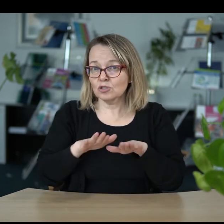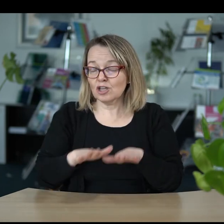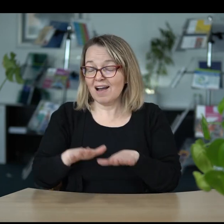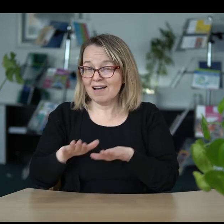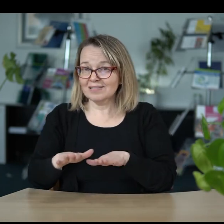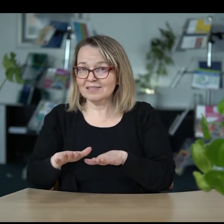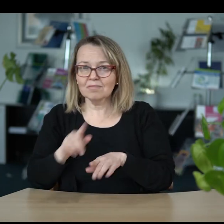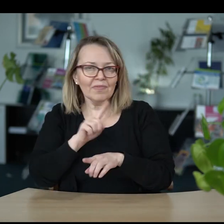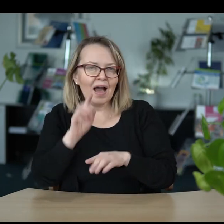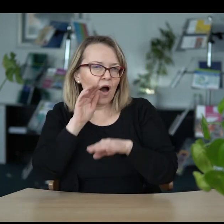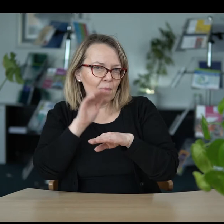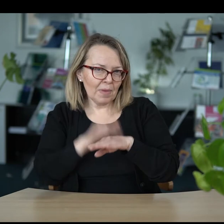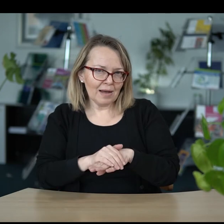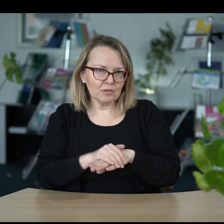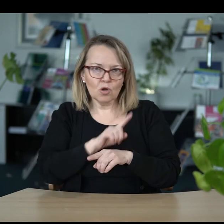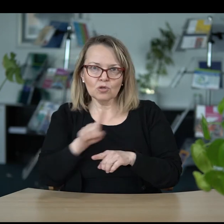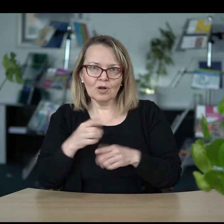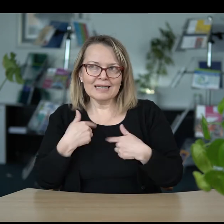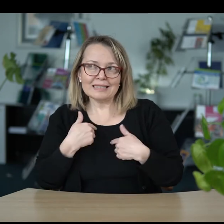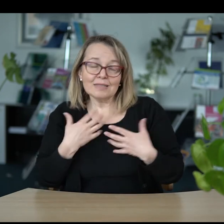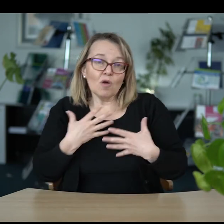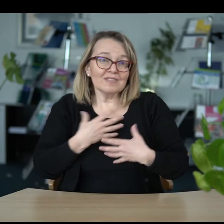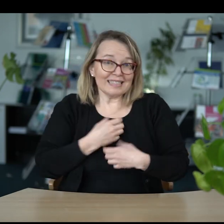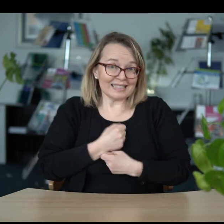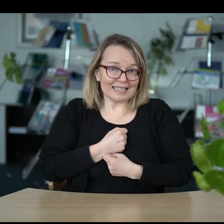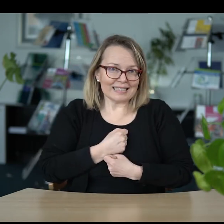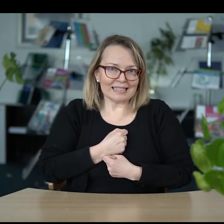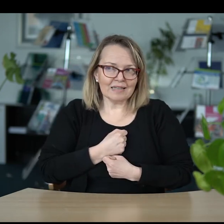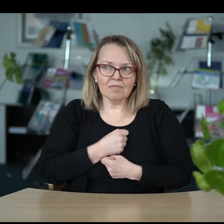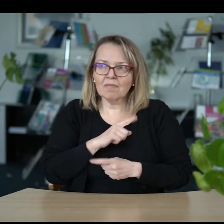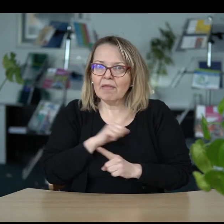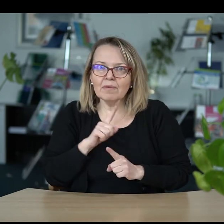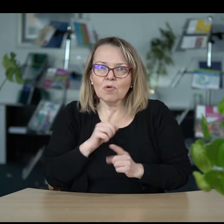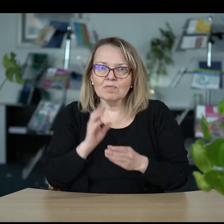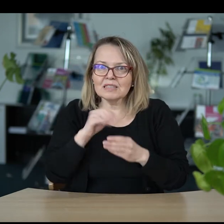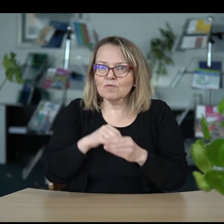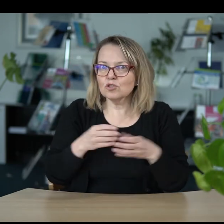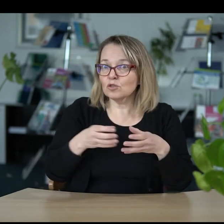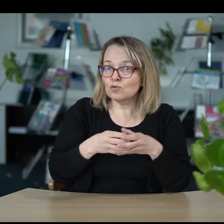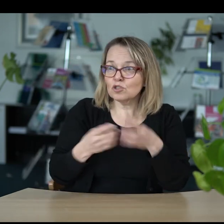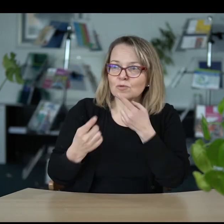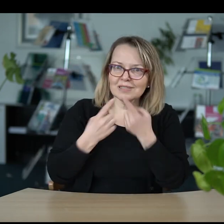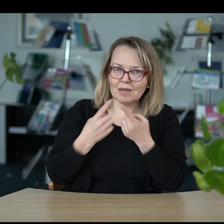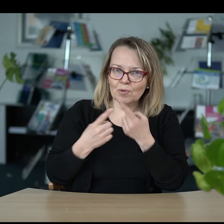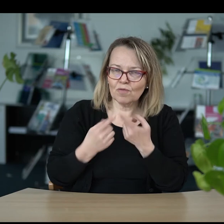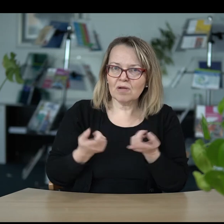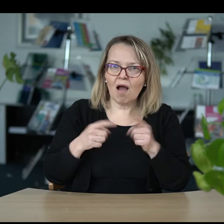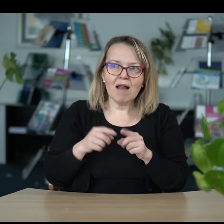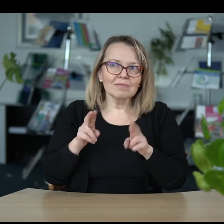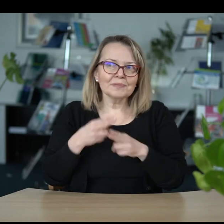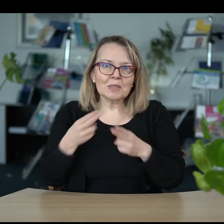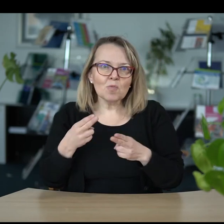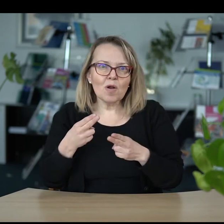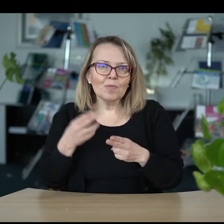razvija postopoma, počasi, neopazno, do takrat, ko smo v stiski, ko se ne